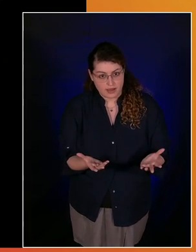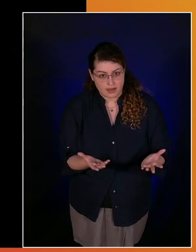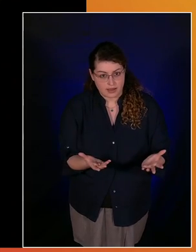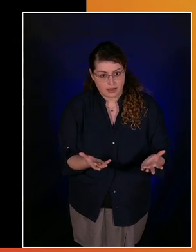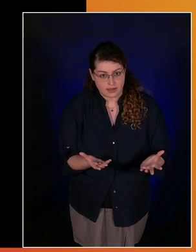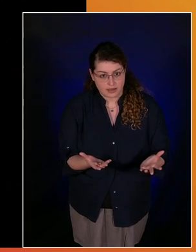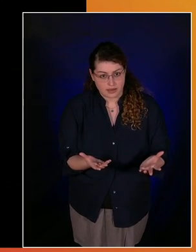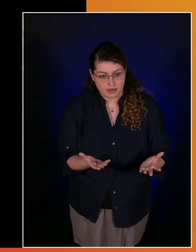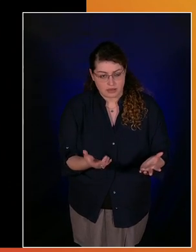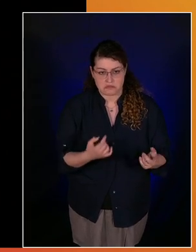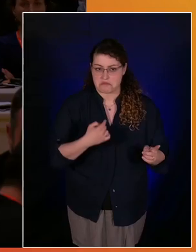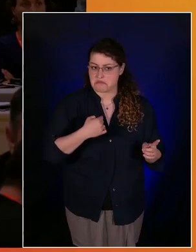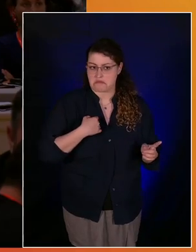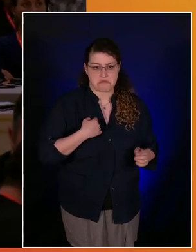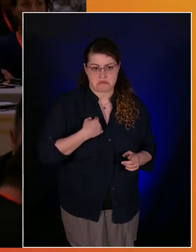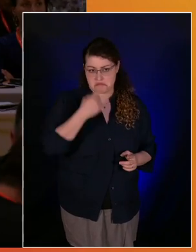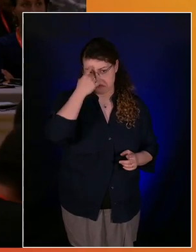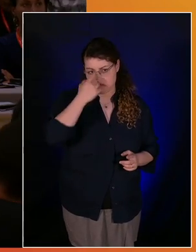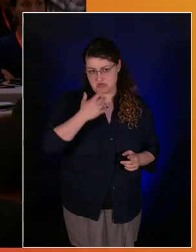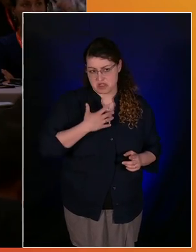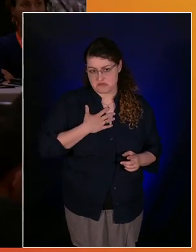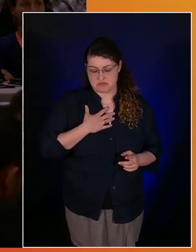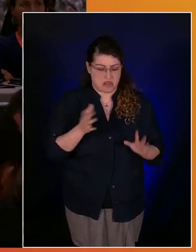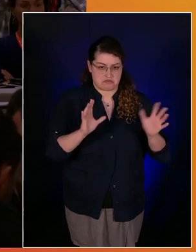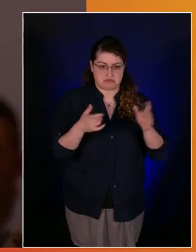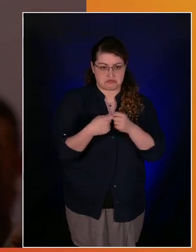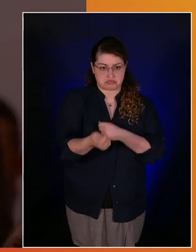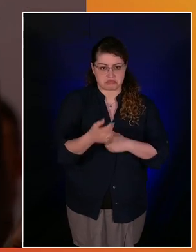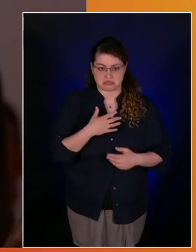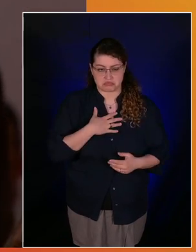commune moi je pense que ça ça me satisfait